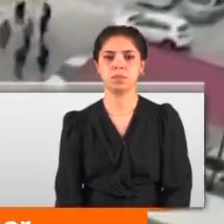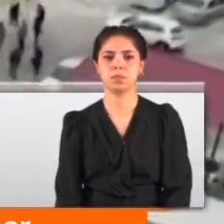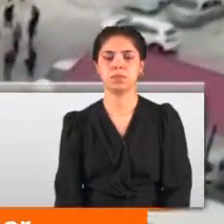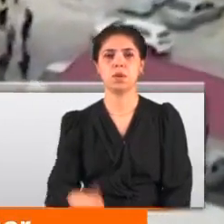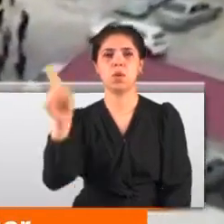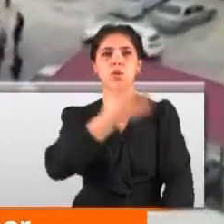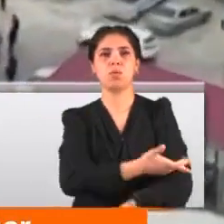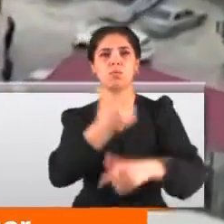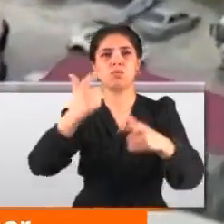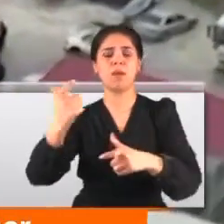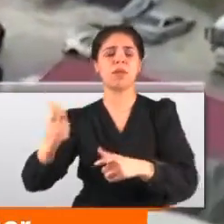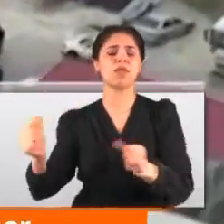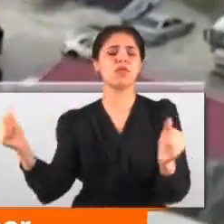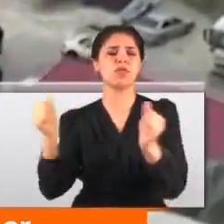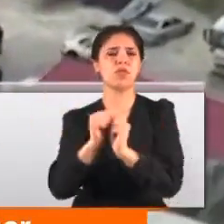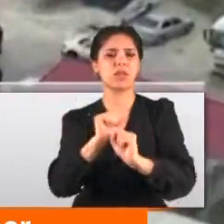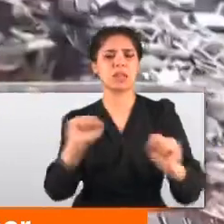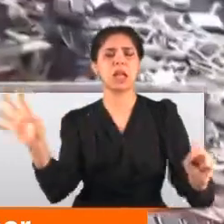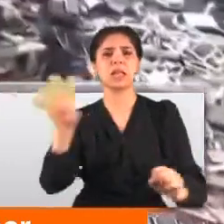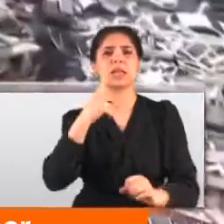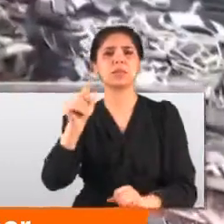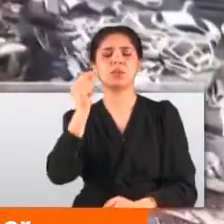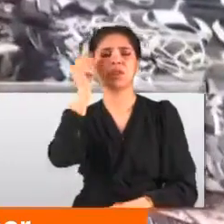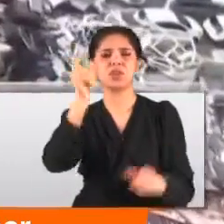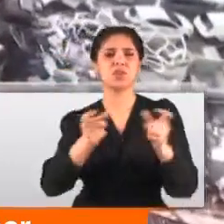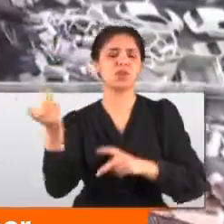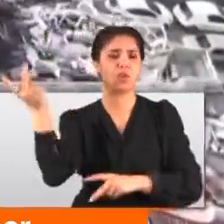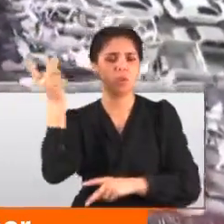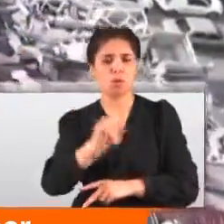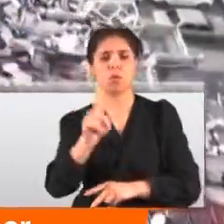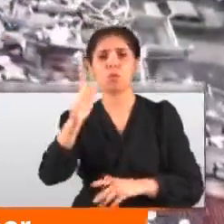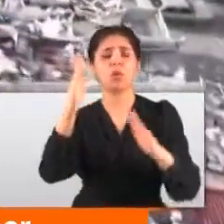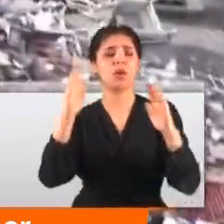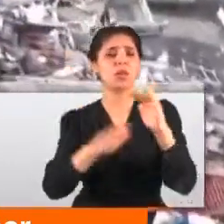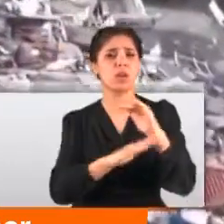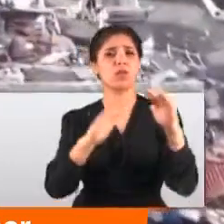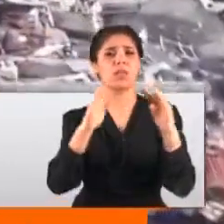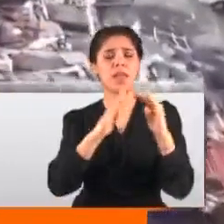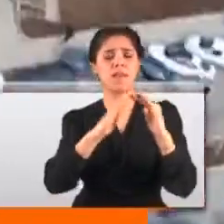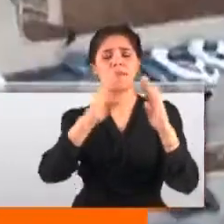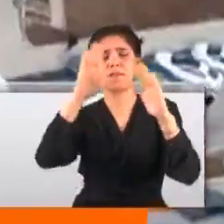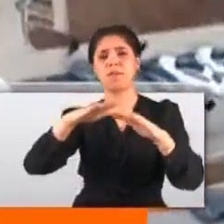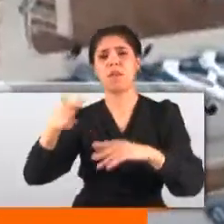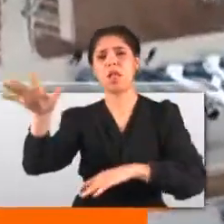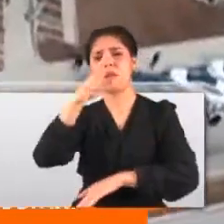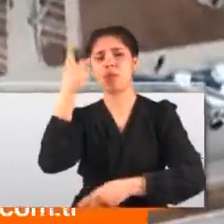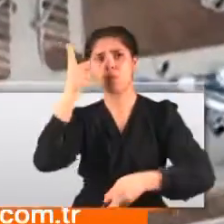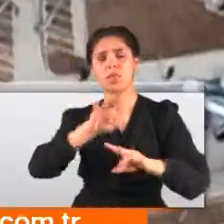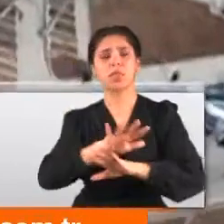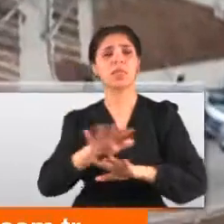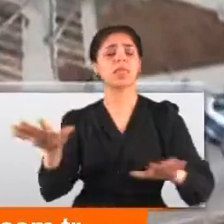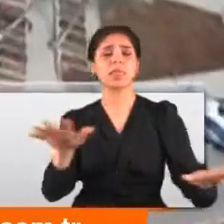On şehri vuran çifte felaket 40 bini aşkın can aldı. Yaşadıkları evler binlerce kişiye mezar oldu. Depremin